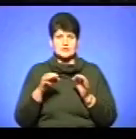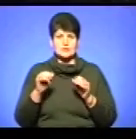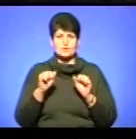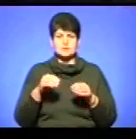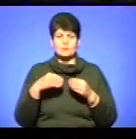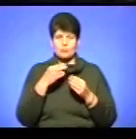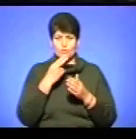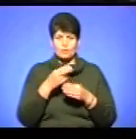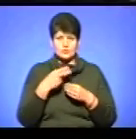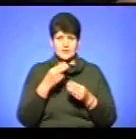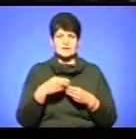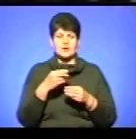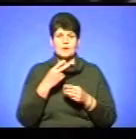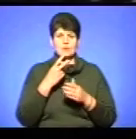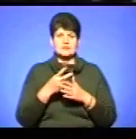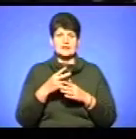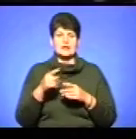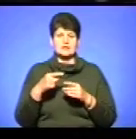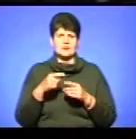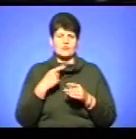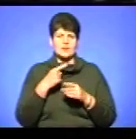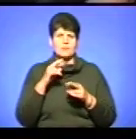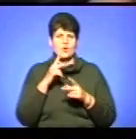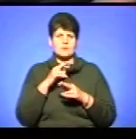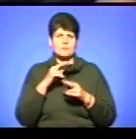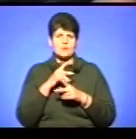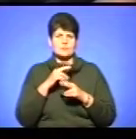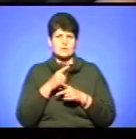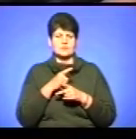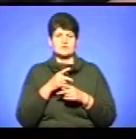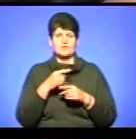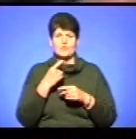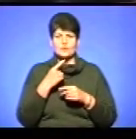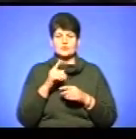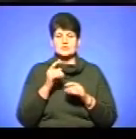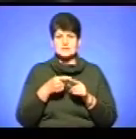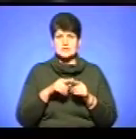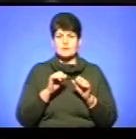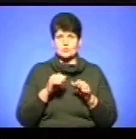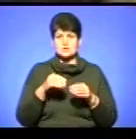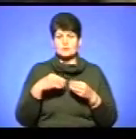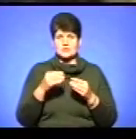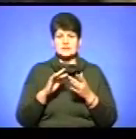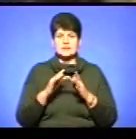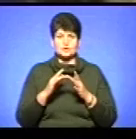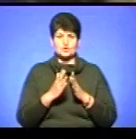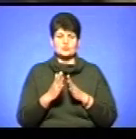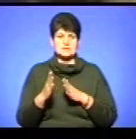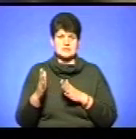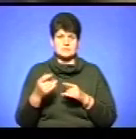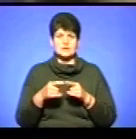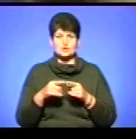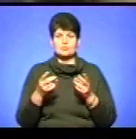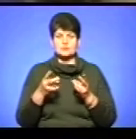подати показники лічильників. На лінії вибивало помилку. Зазначу, показники лічильників можна подати і через електронну систему. Для